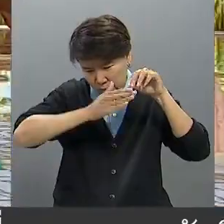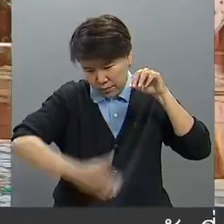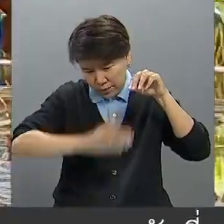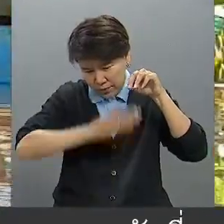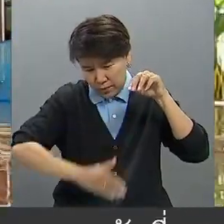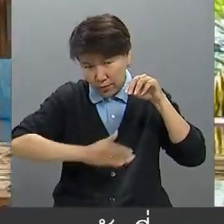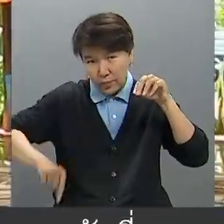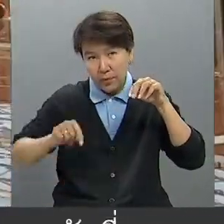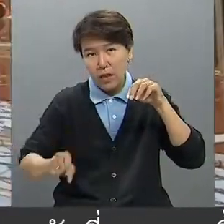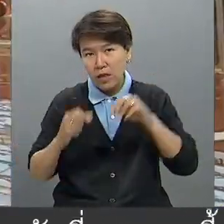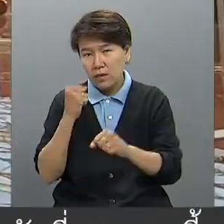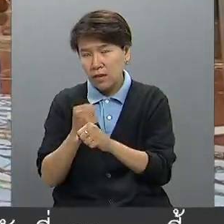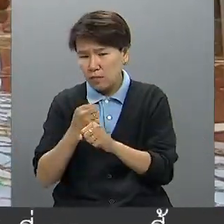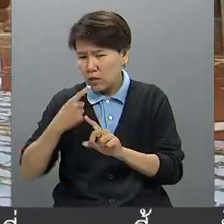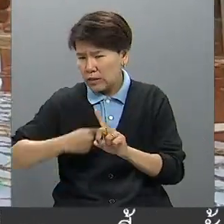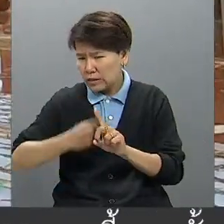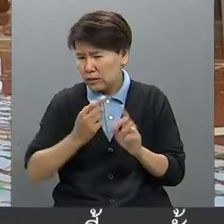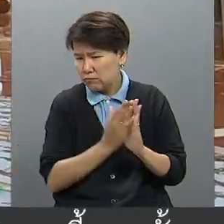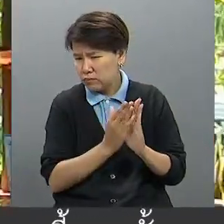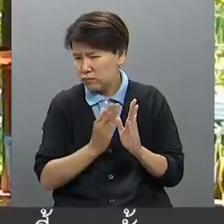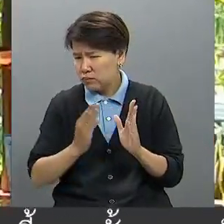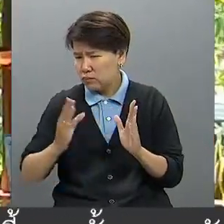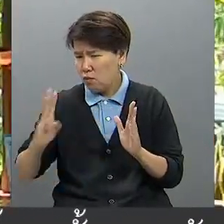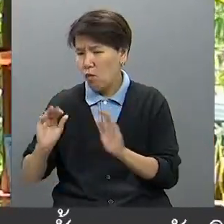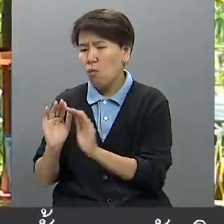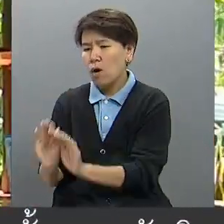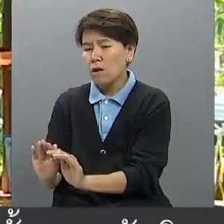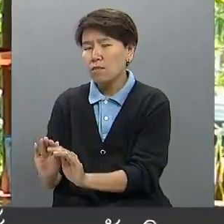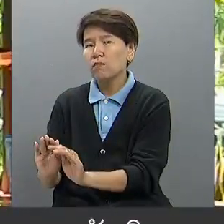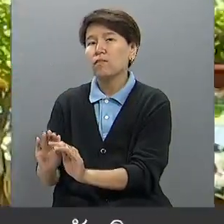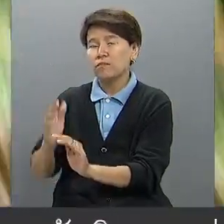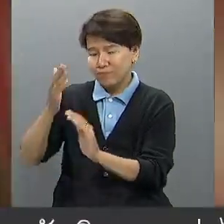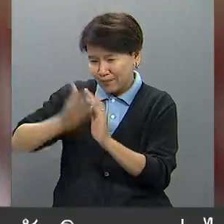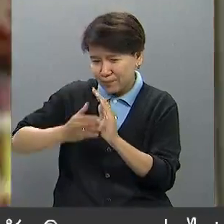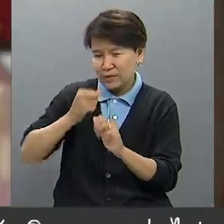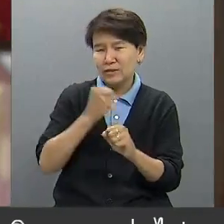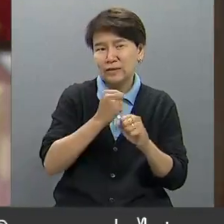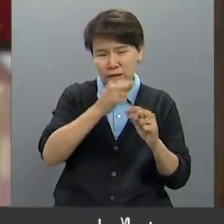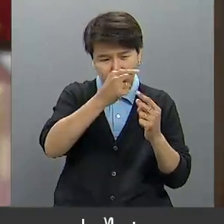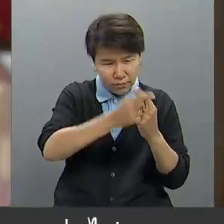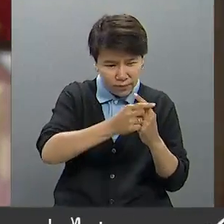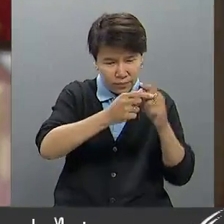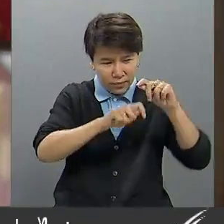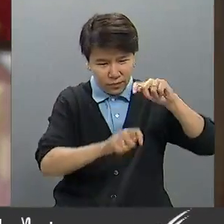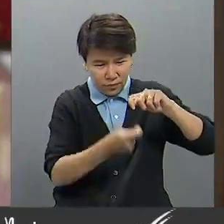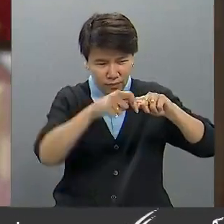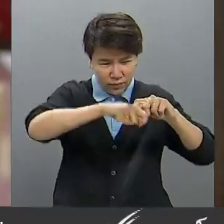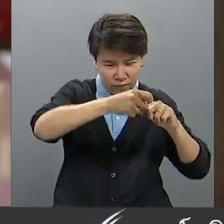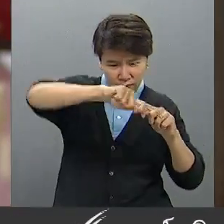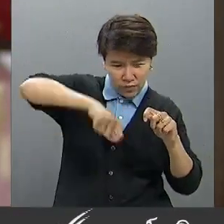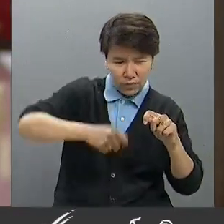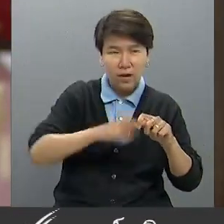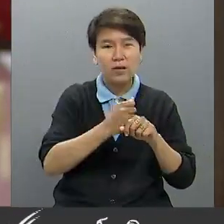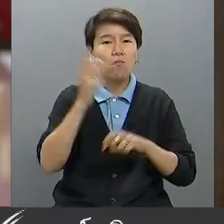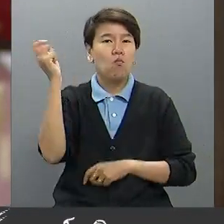ได้ครับสำหรับจุดเด่นของว่าวของ